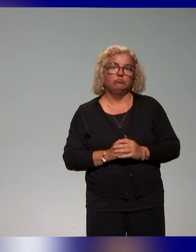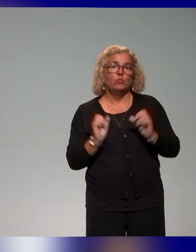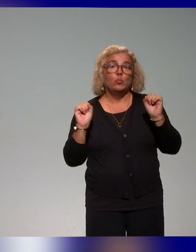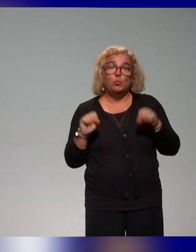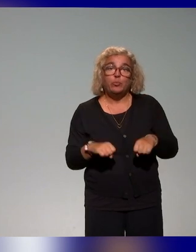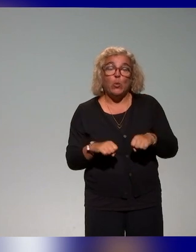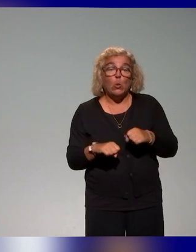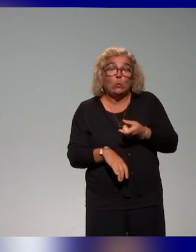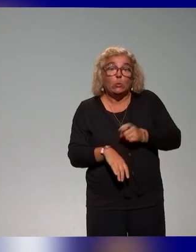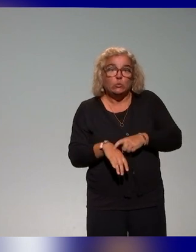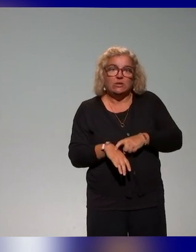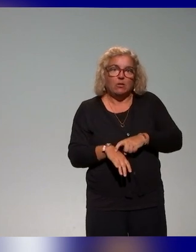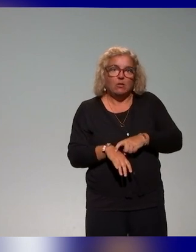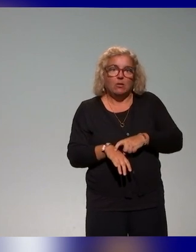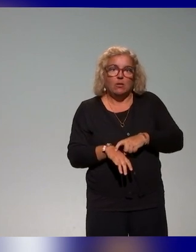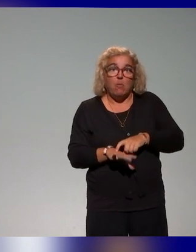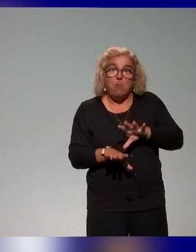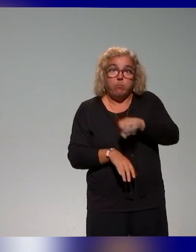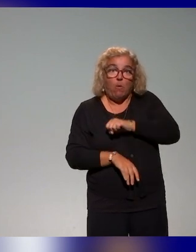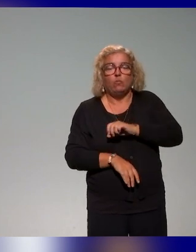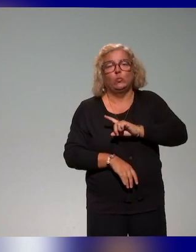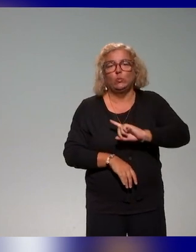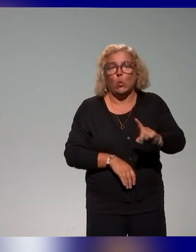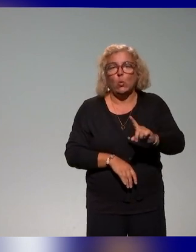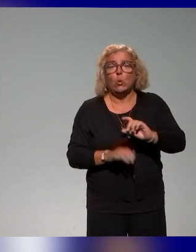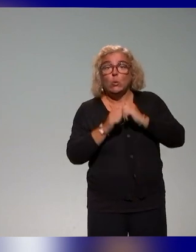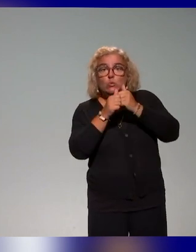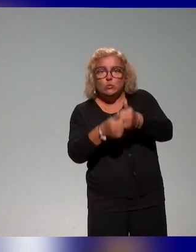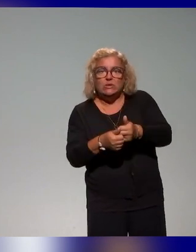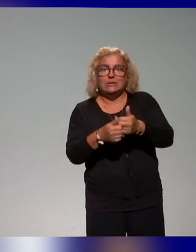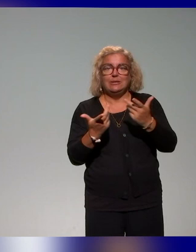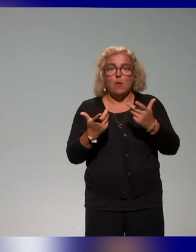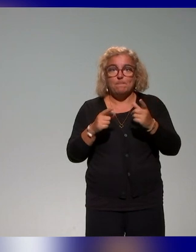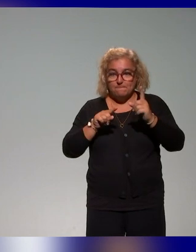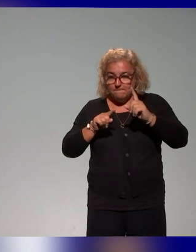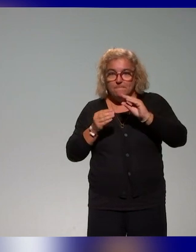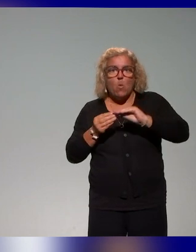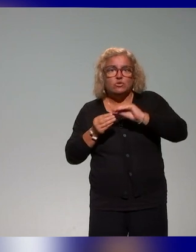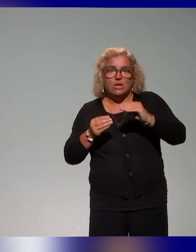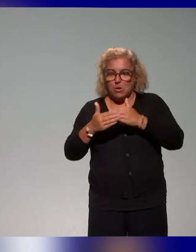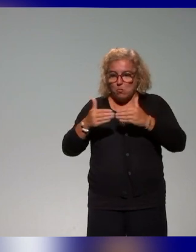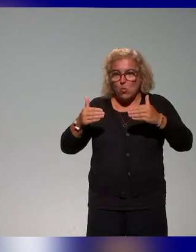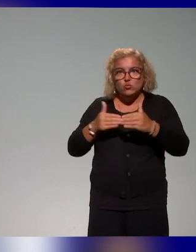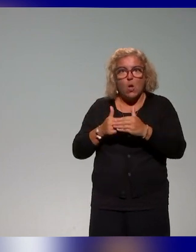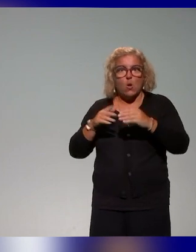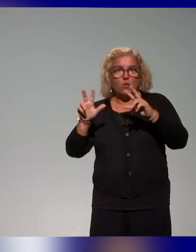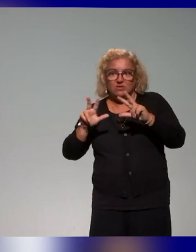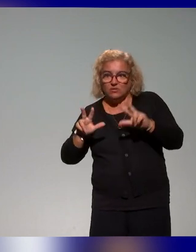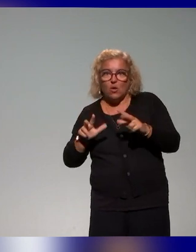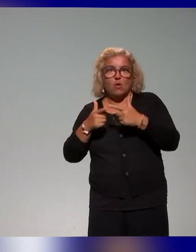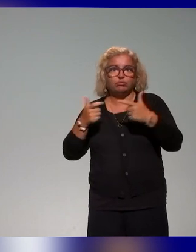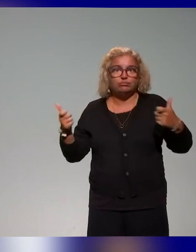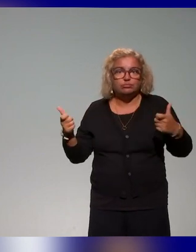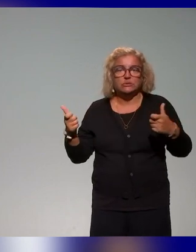s'y précipiter parce que, en fonction de l'équipement qu'on a, en termes de Moodle, de personnalisation, de